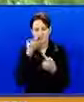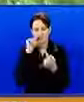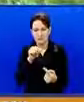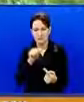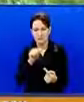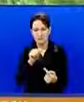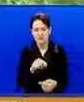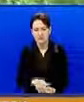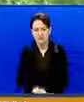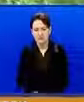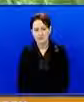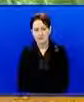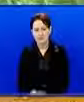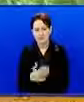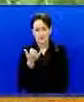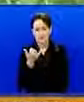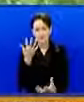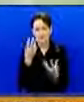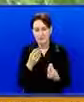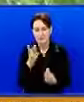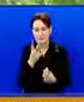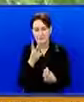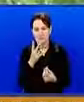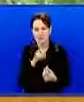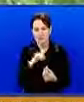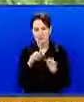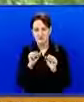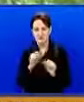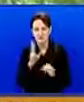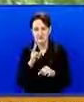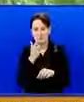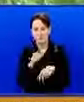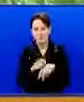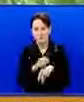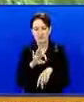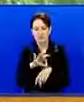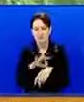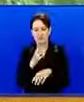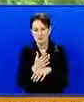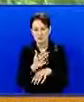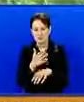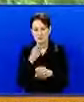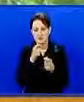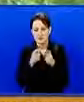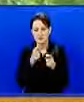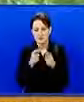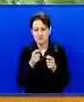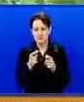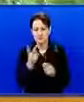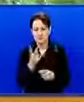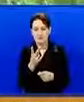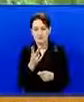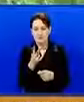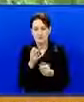тұр да кәдімгі. Осы кезде өте сақ болу керек. Қан тамыры аурумен ауыратын адамдарға өте өзін өзін қарап, о